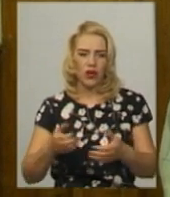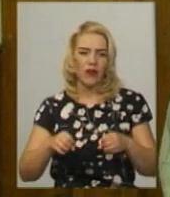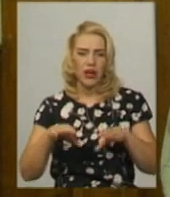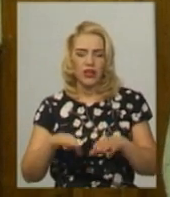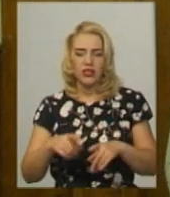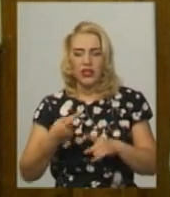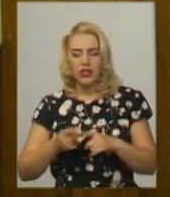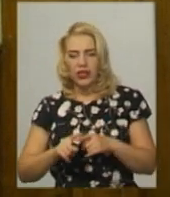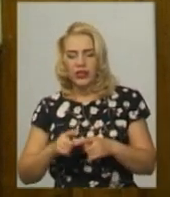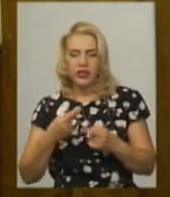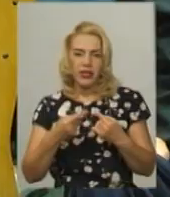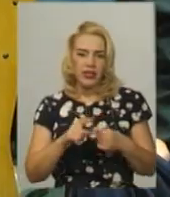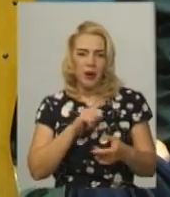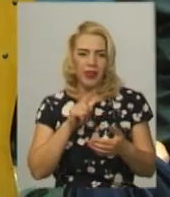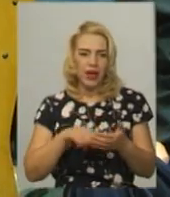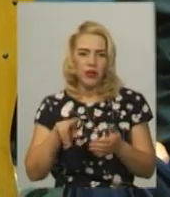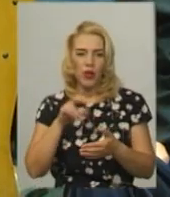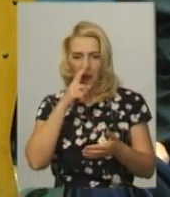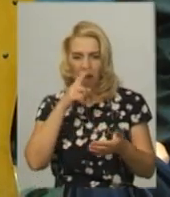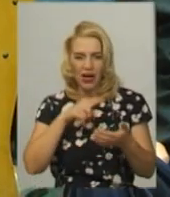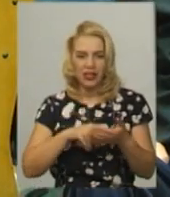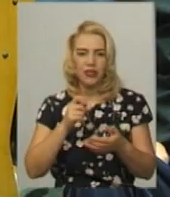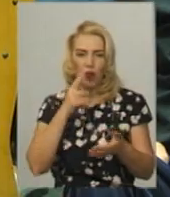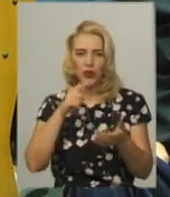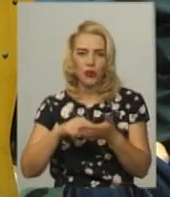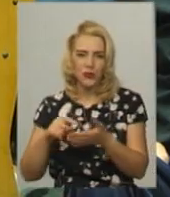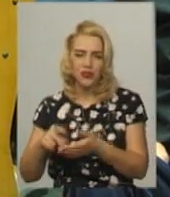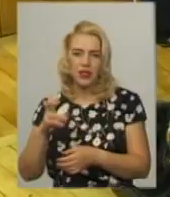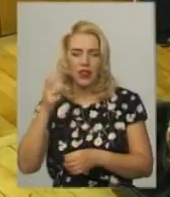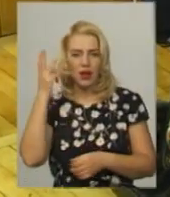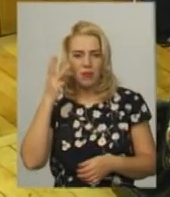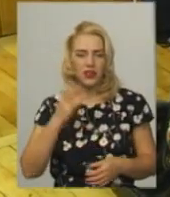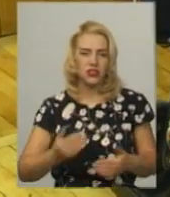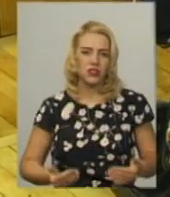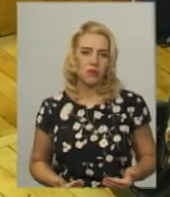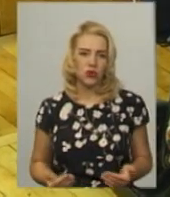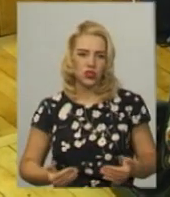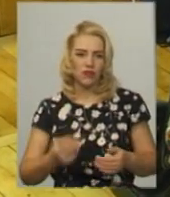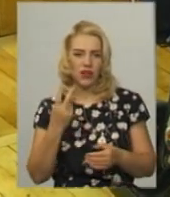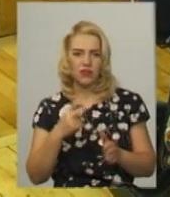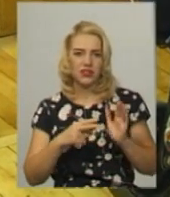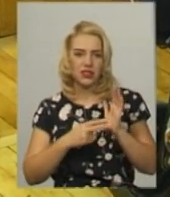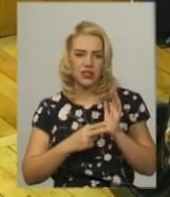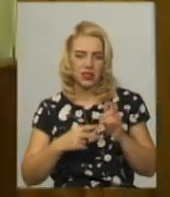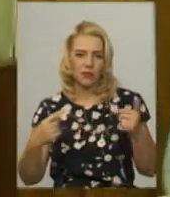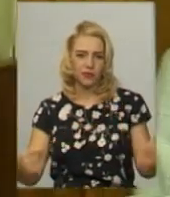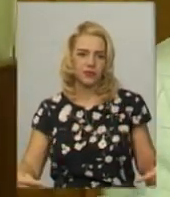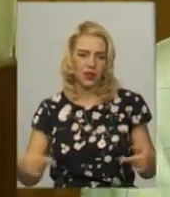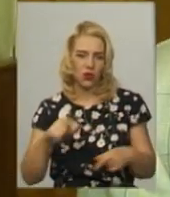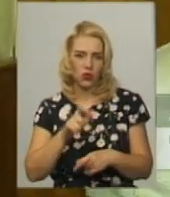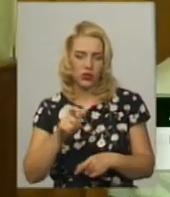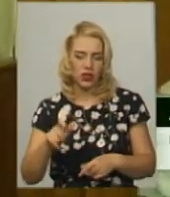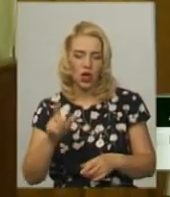питань, які пов'язані з доступністю. За словами Анатолія Савчука, нині на Хмельниччині проживає 27 тисяч маломобільних людей.